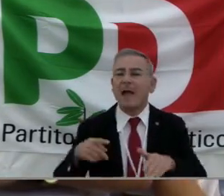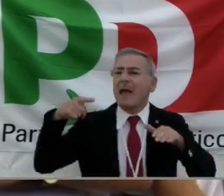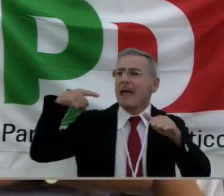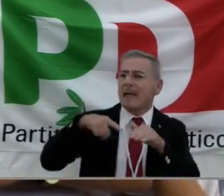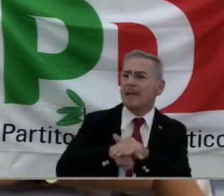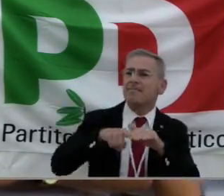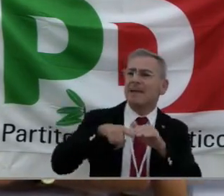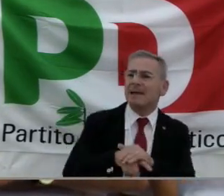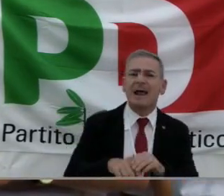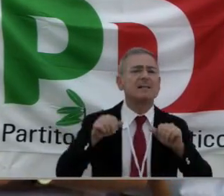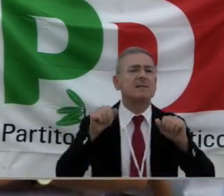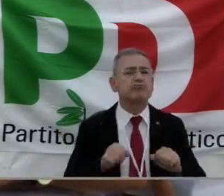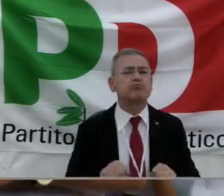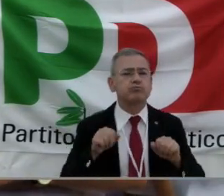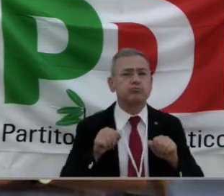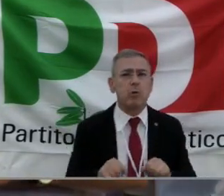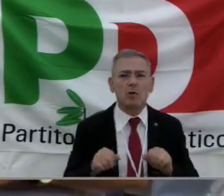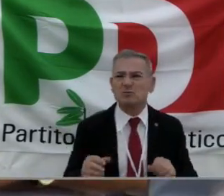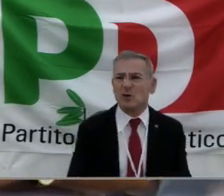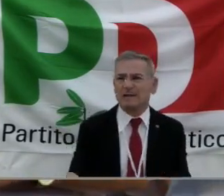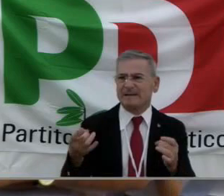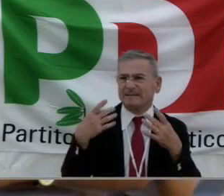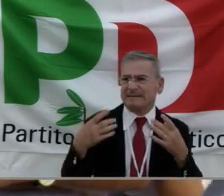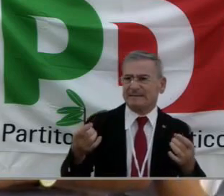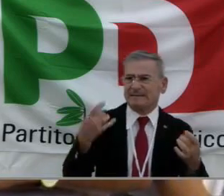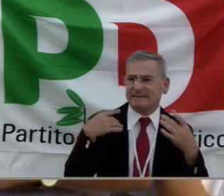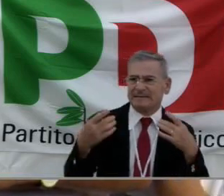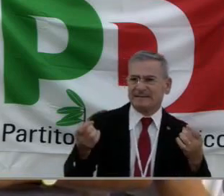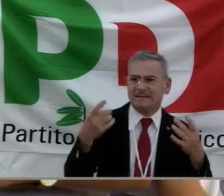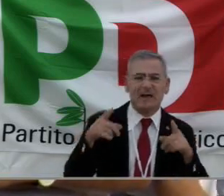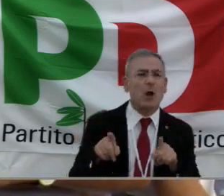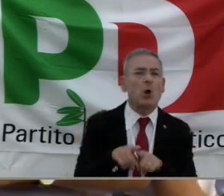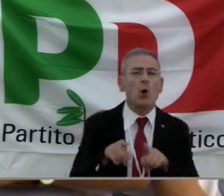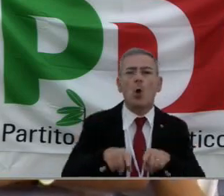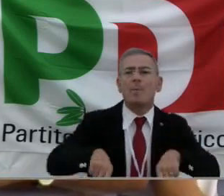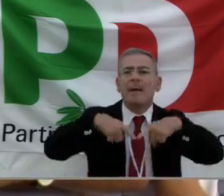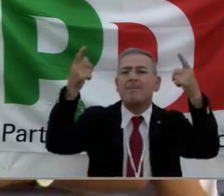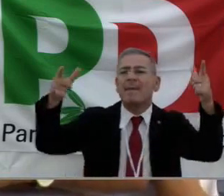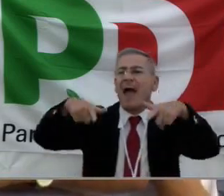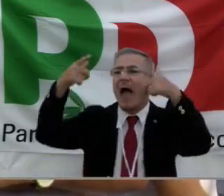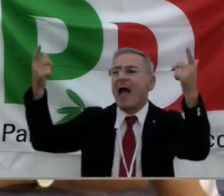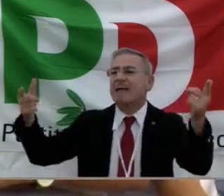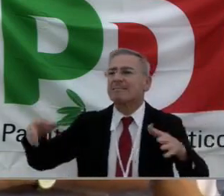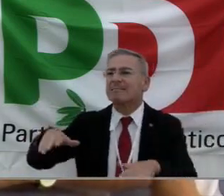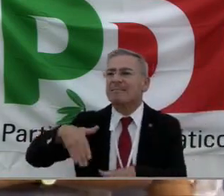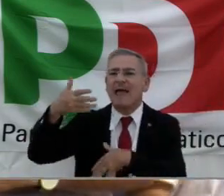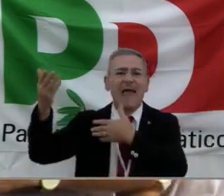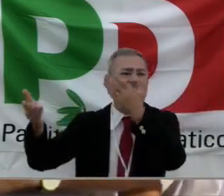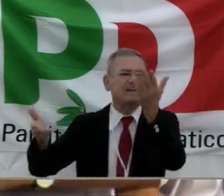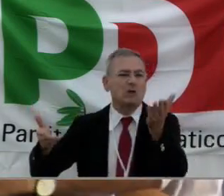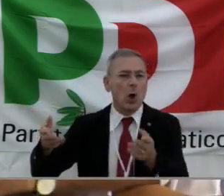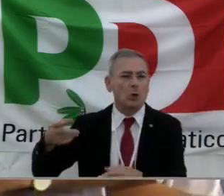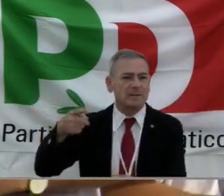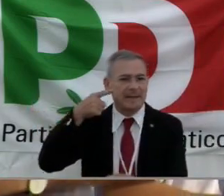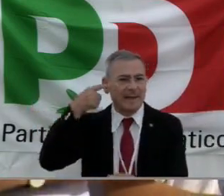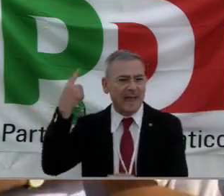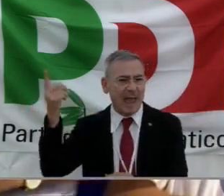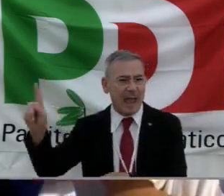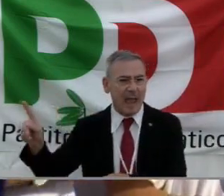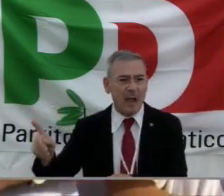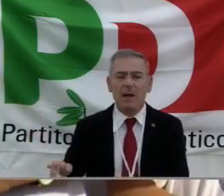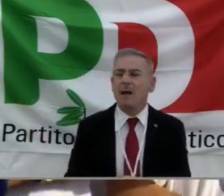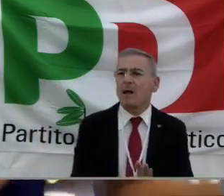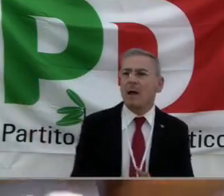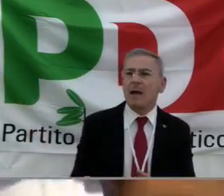immigrati possono essere infestanti come le piante esotiche. Una follia! Ministro, pesi